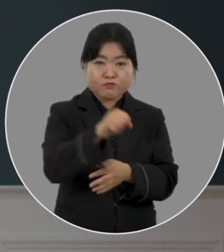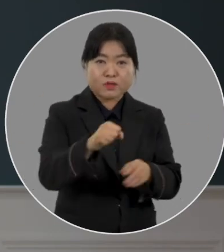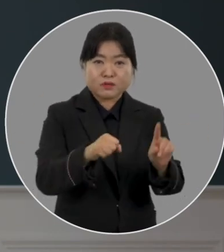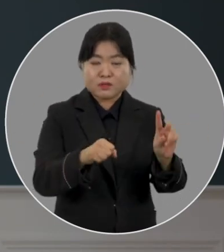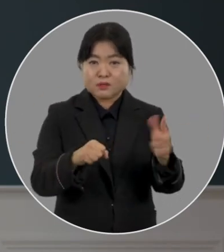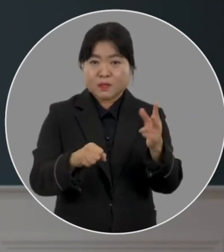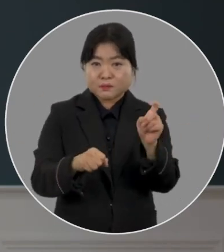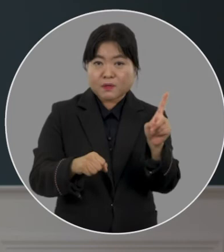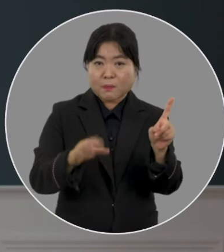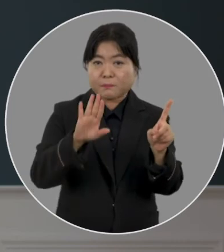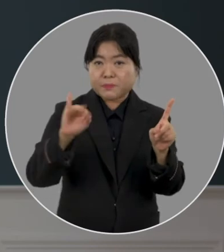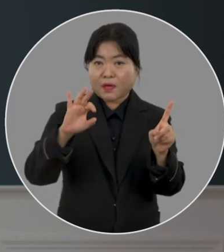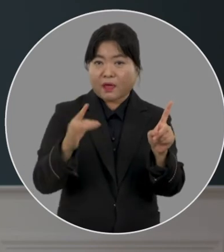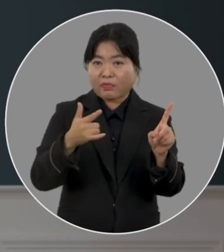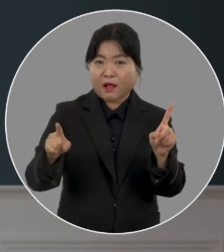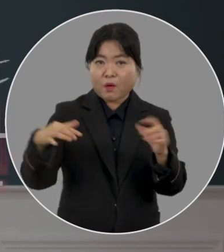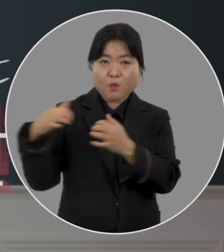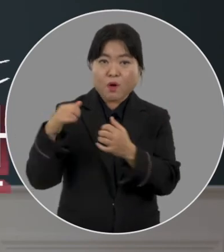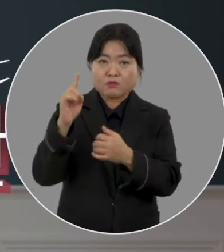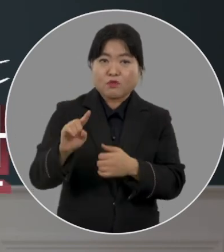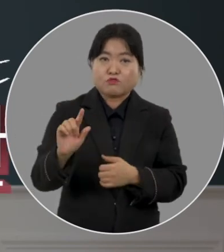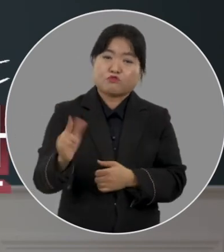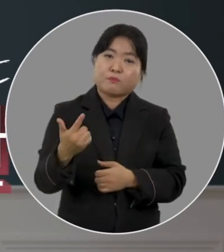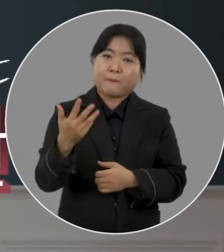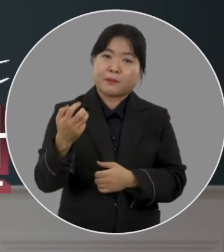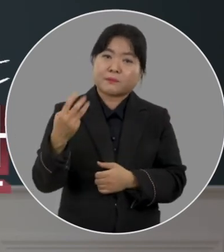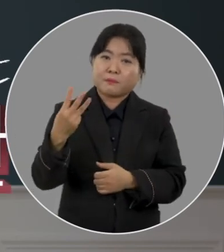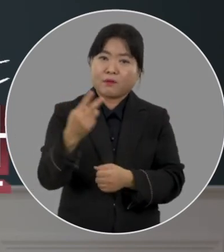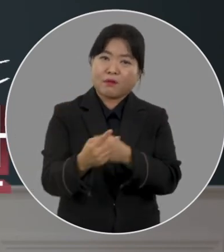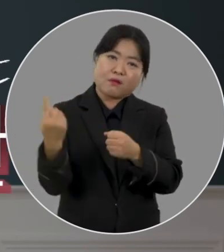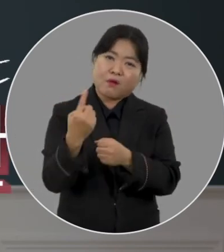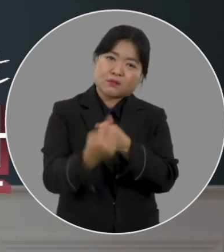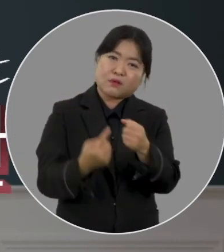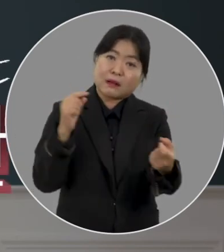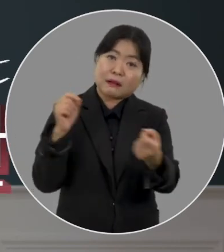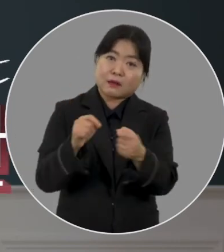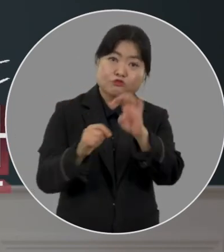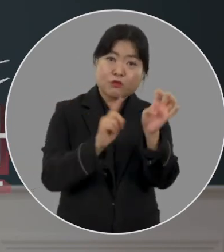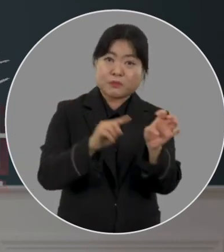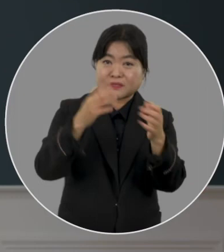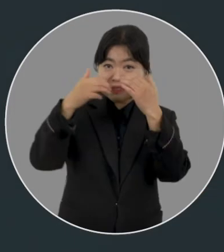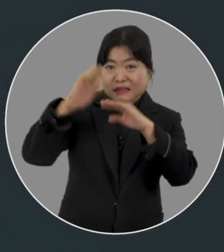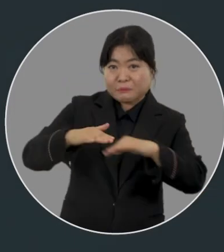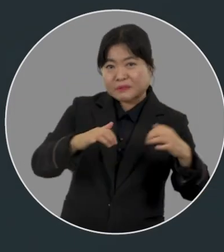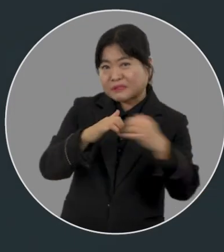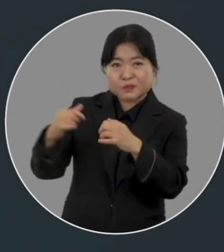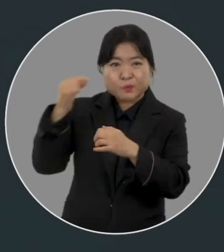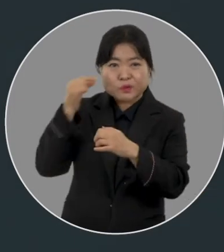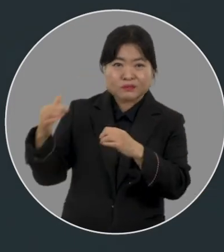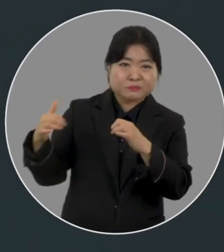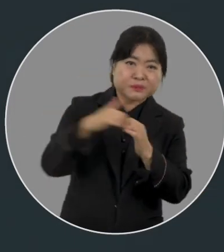비엔나가 공격당하는 1683년까지 거의 1000년 동안 유럽은 이슬람 세계를 이기지 못했습니다.